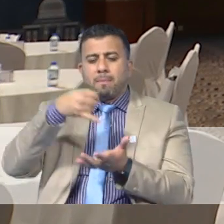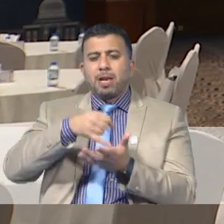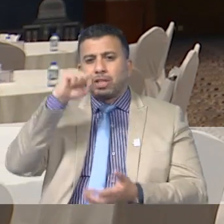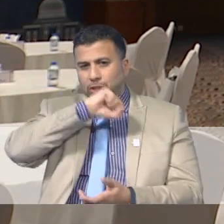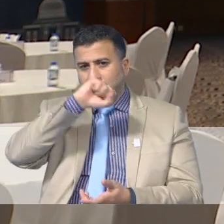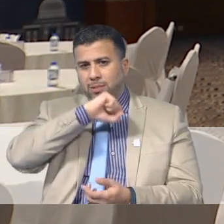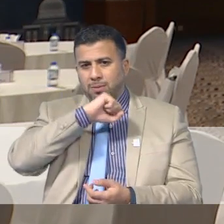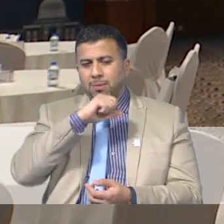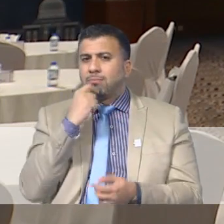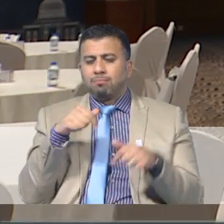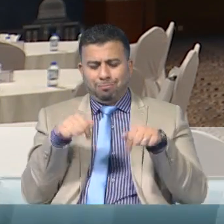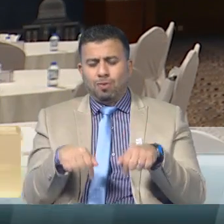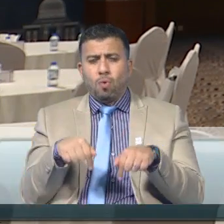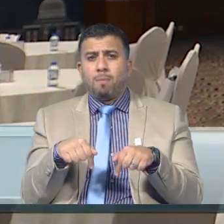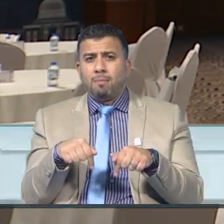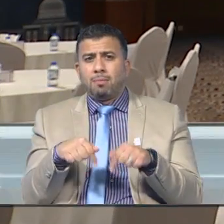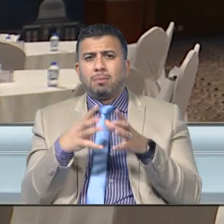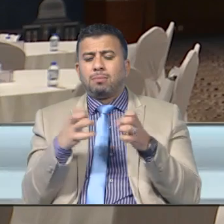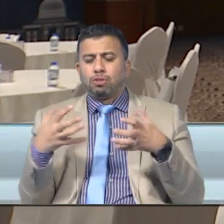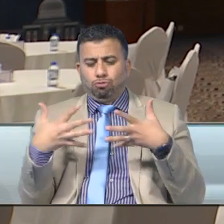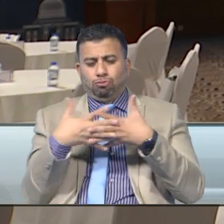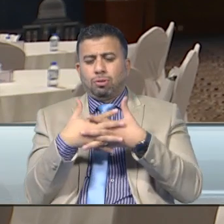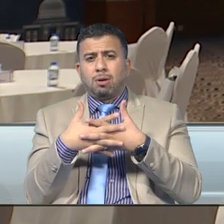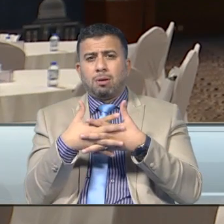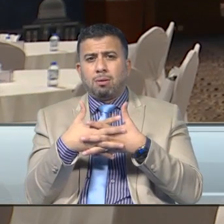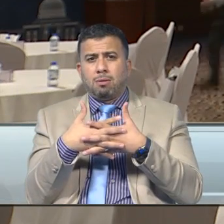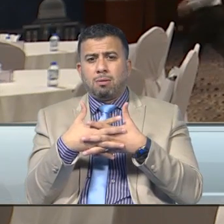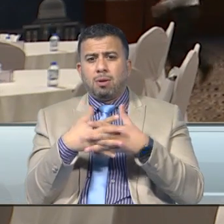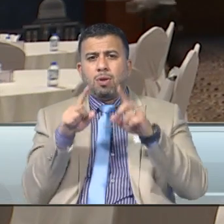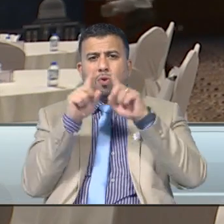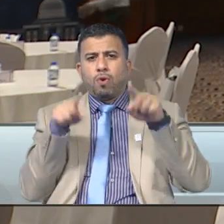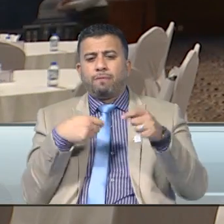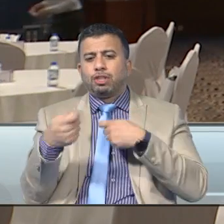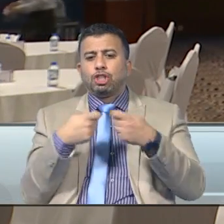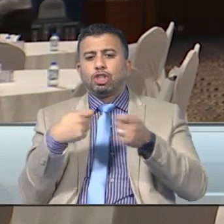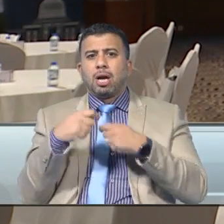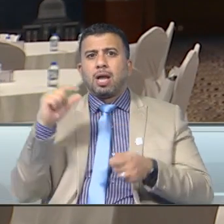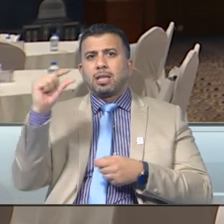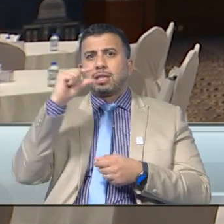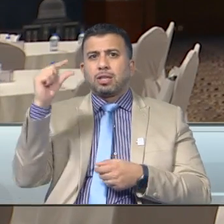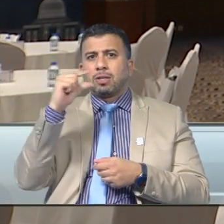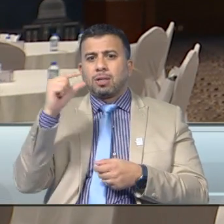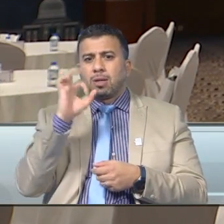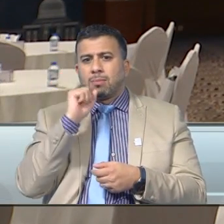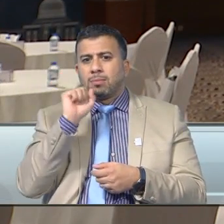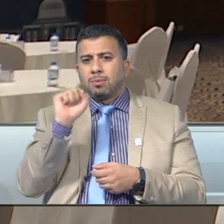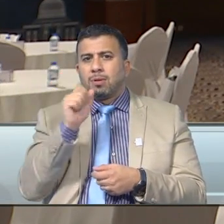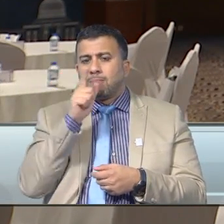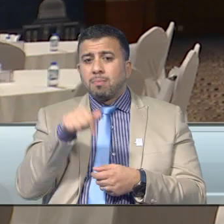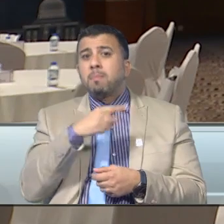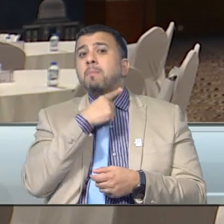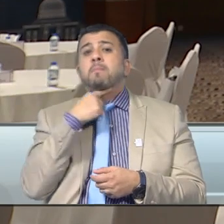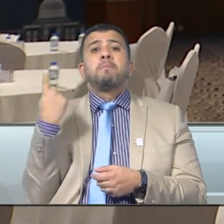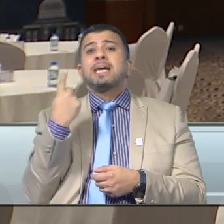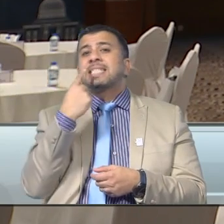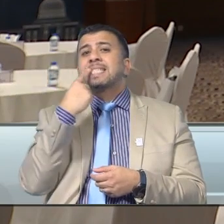اليوم عبارة عن شراكة بيننا وبين غرفة التجارة الدولية. الغرفة الدولية تحتفل اليوم بمرور 100